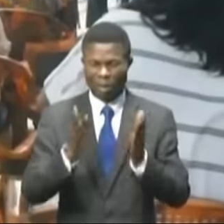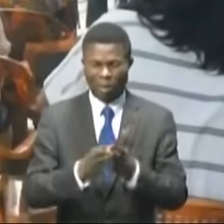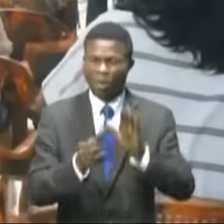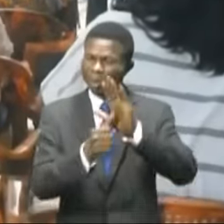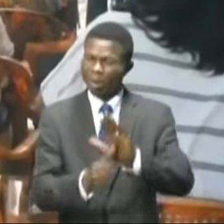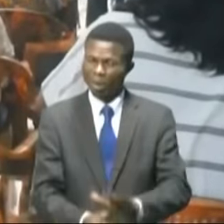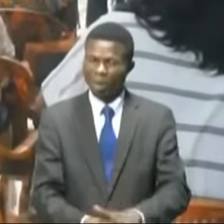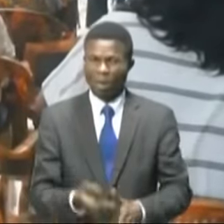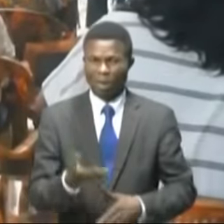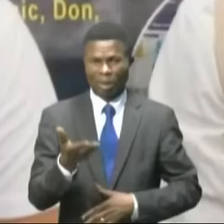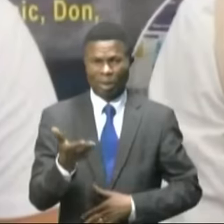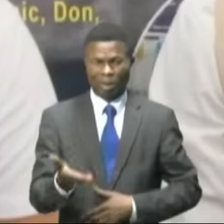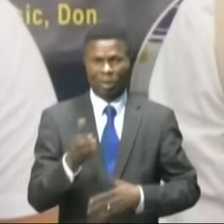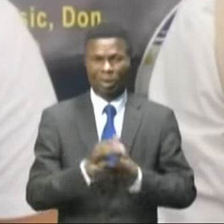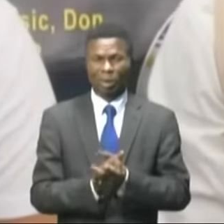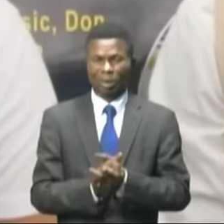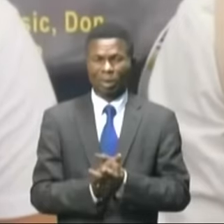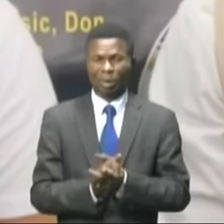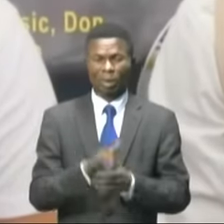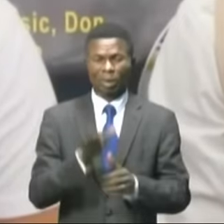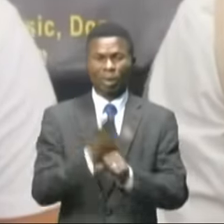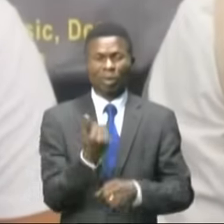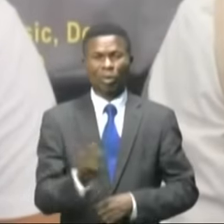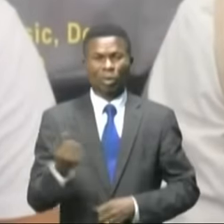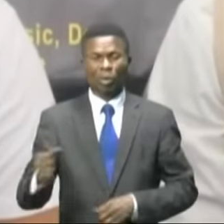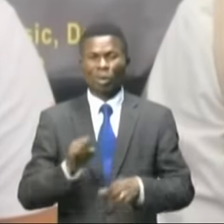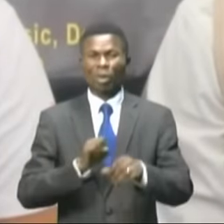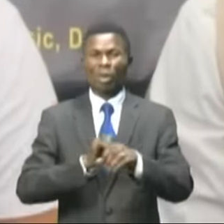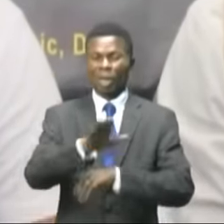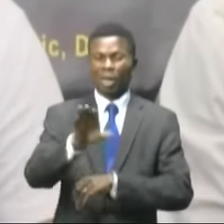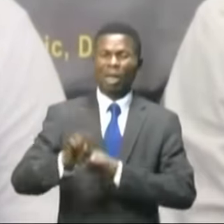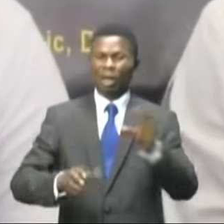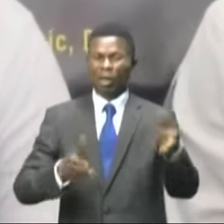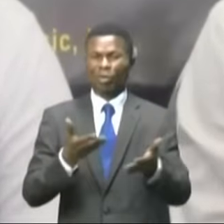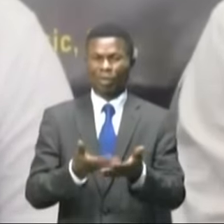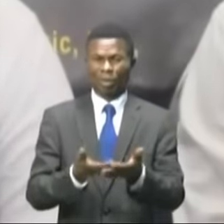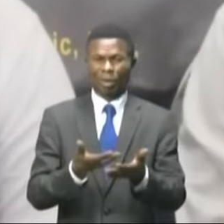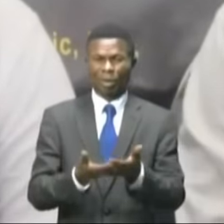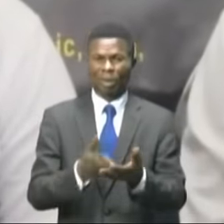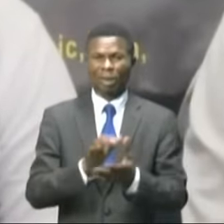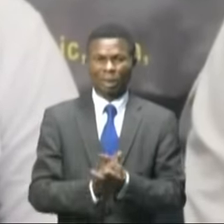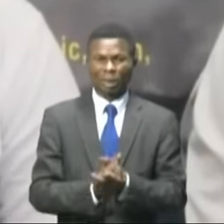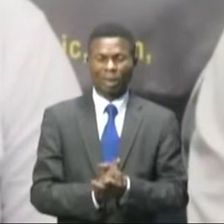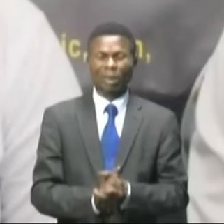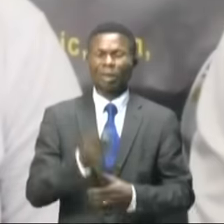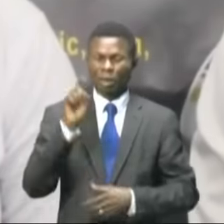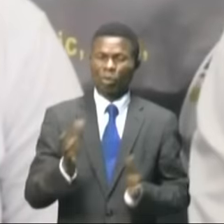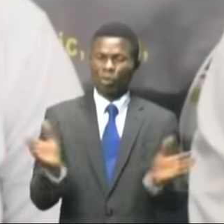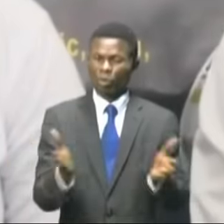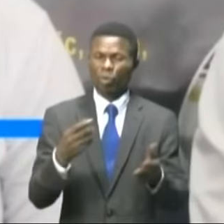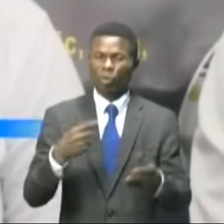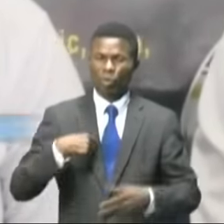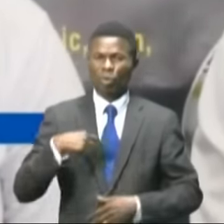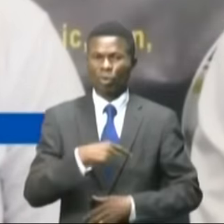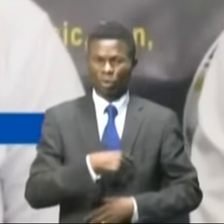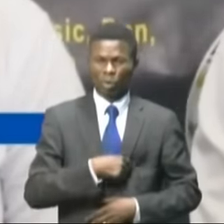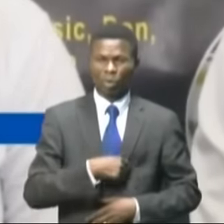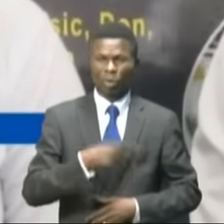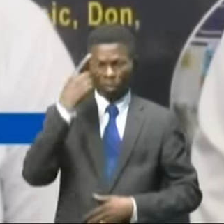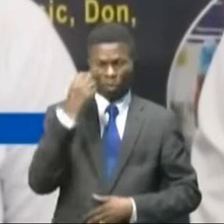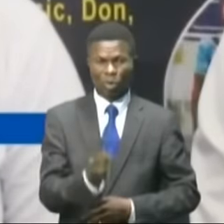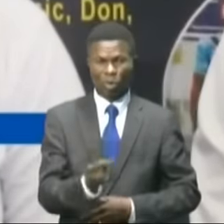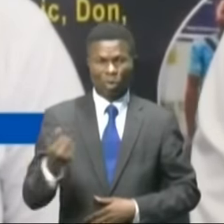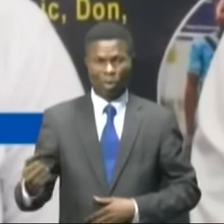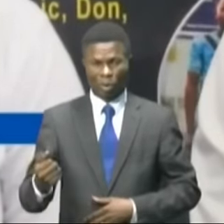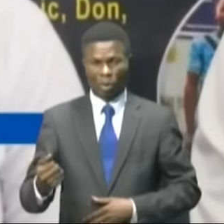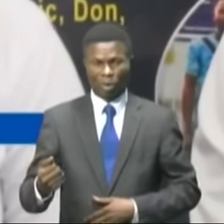marginalisation. Il y a des enfants affectés et infectés. Cela nous a motivés pour que ces enfants soient